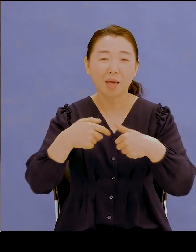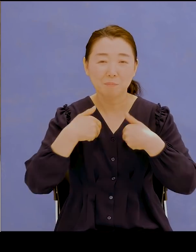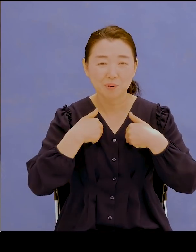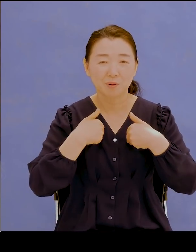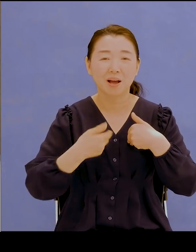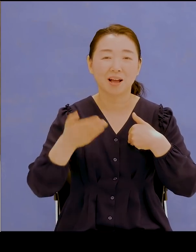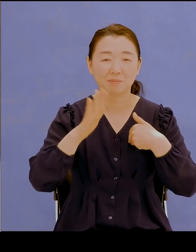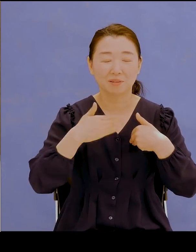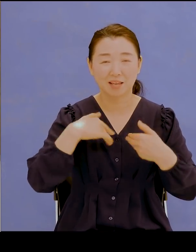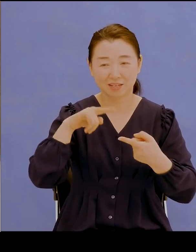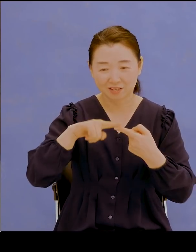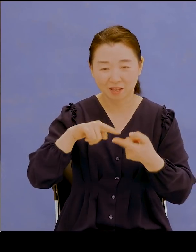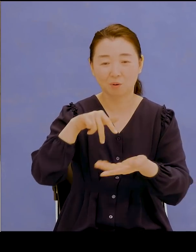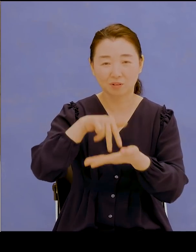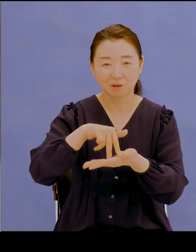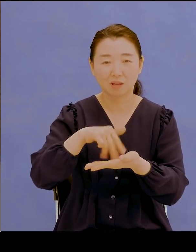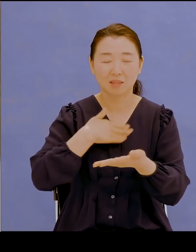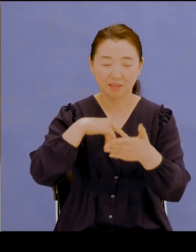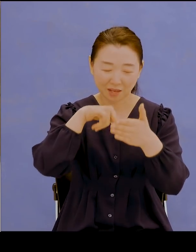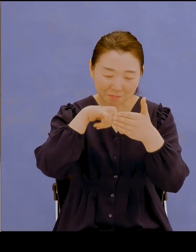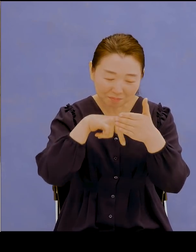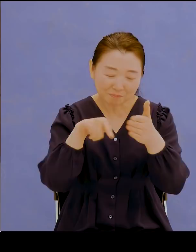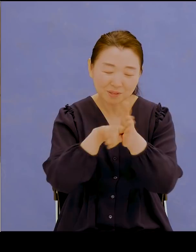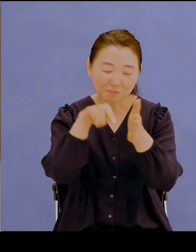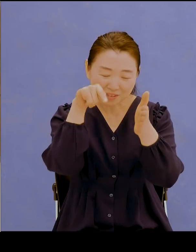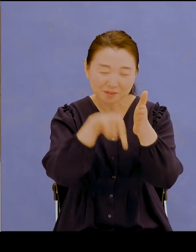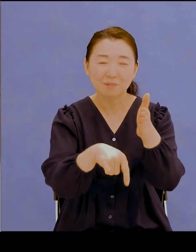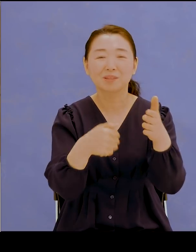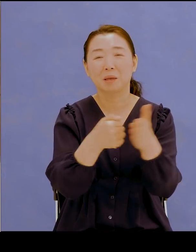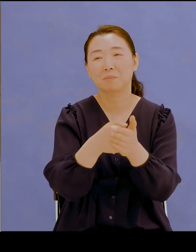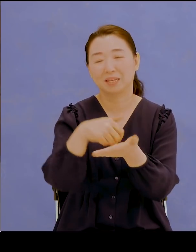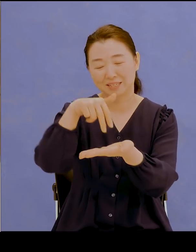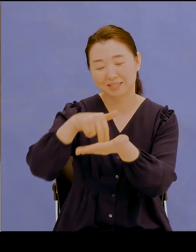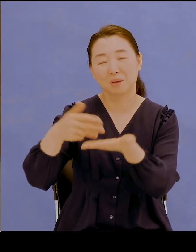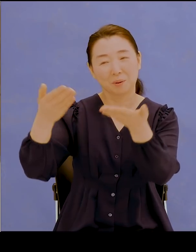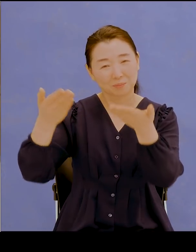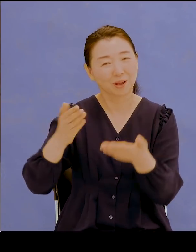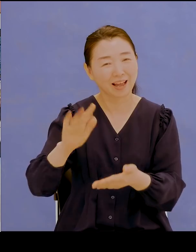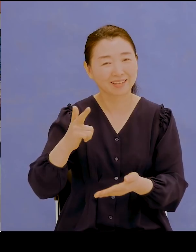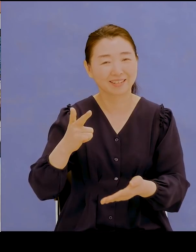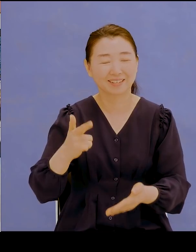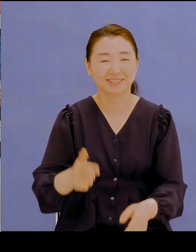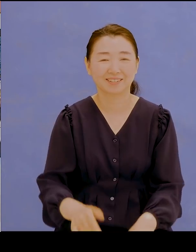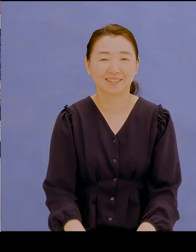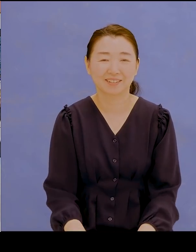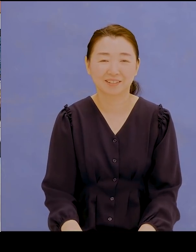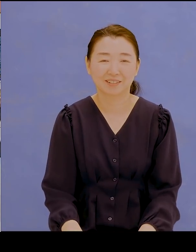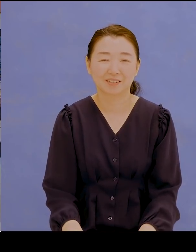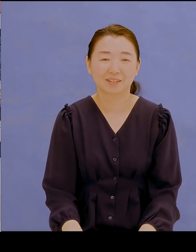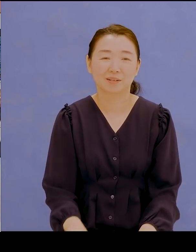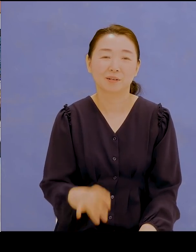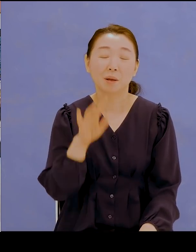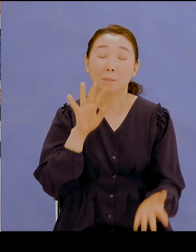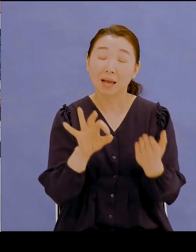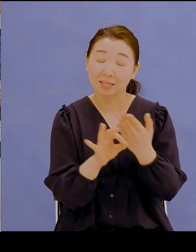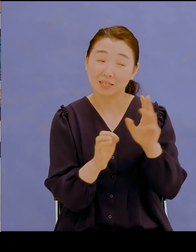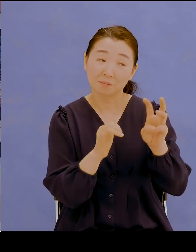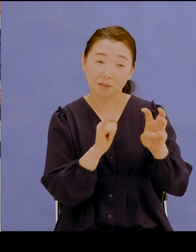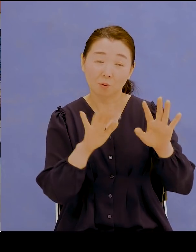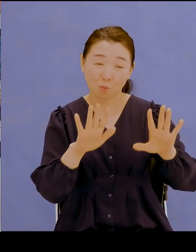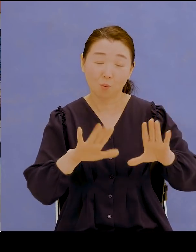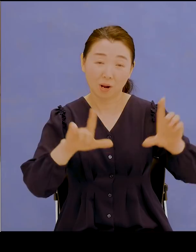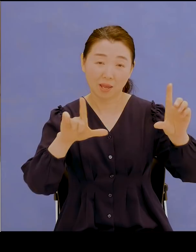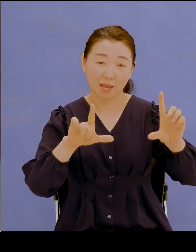그러니까 그걸로 저를 세우신 거지 저희가 믿음이 깊어서 세우신 건 아니거든요. 네. 근데 같이 만약에 30명이 같이 올해